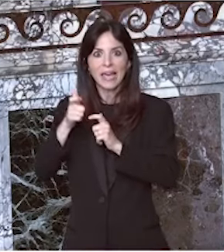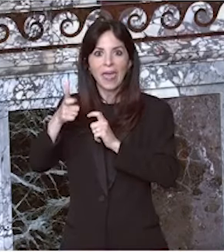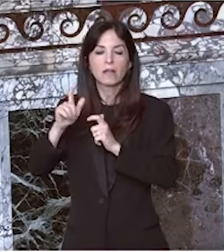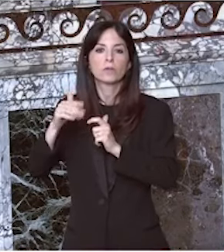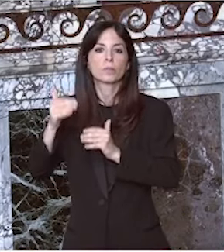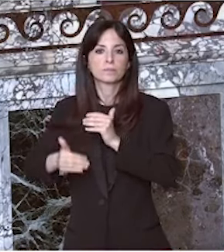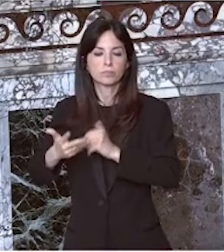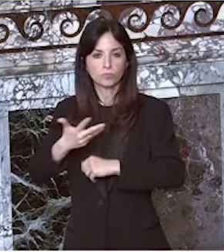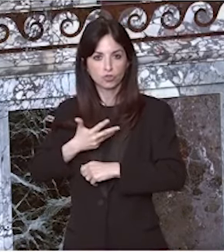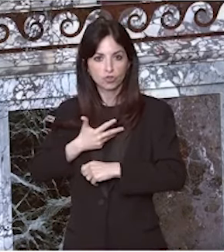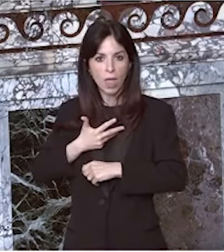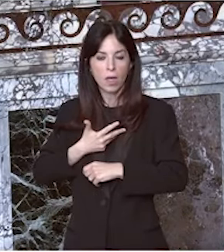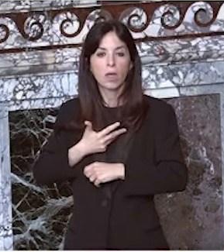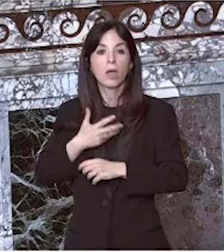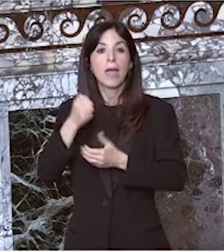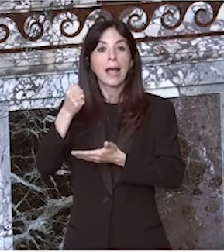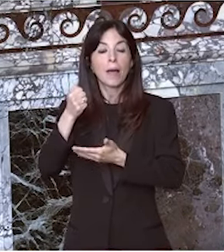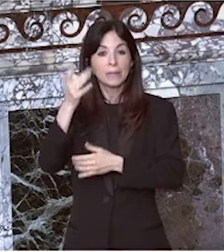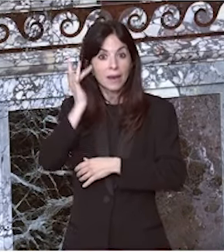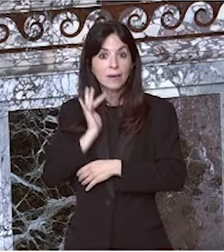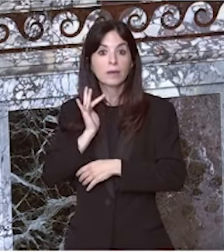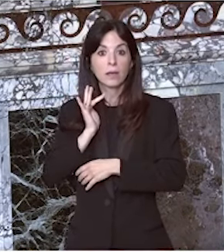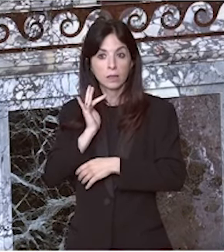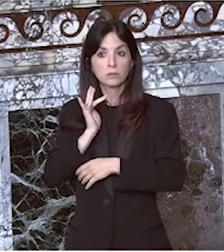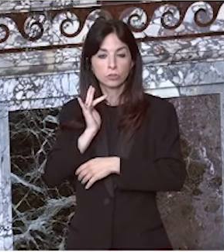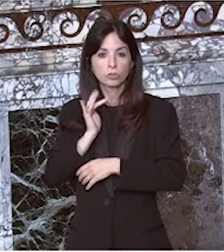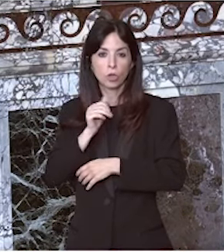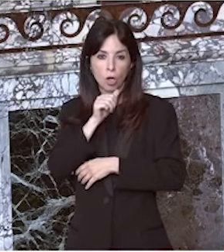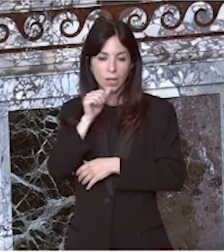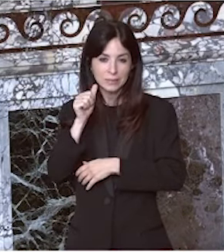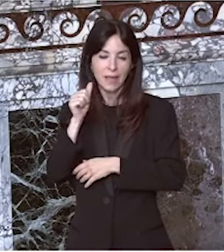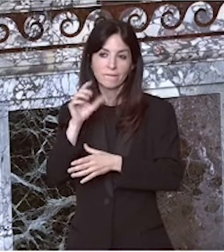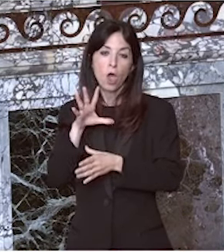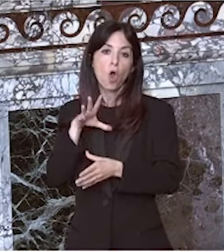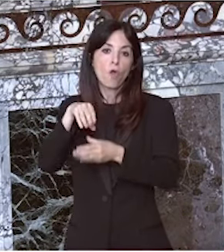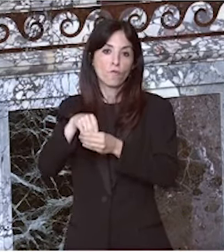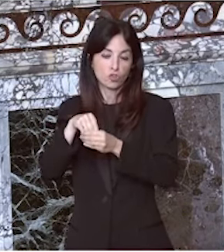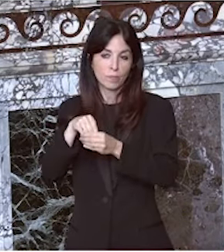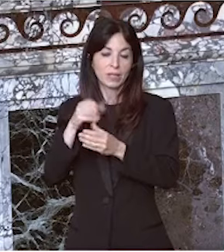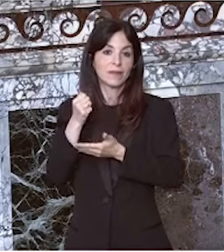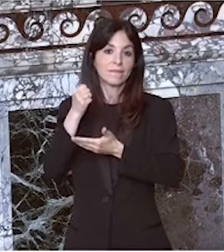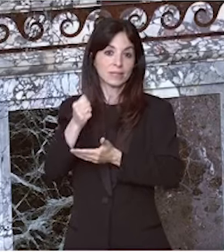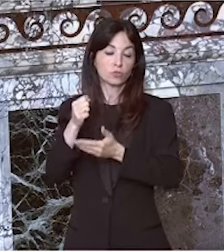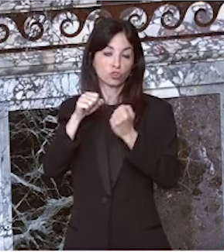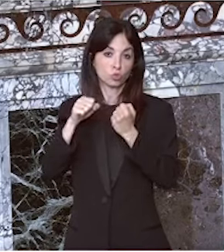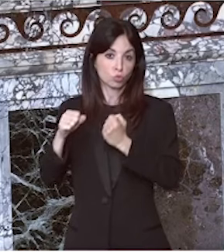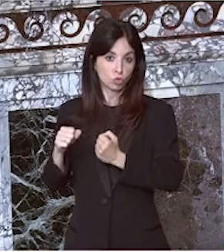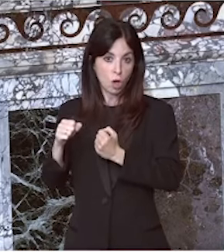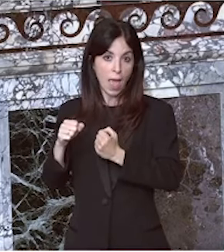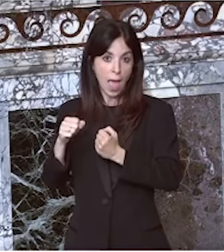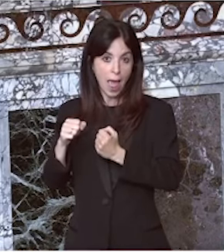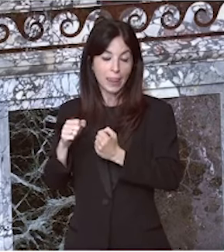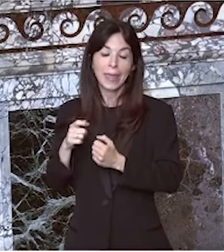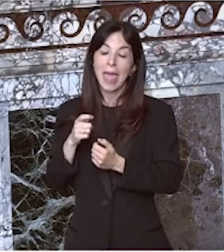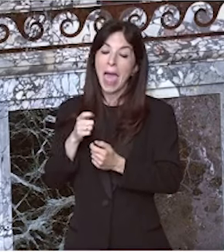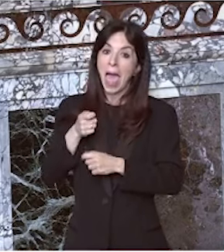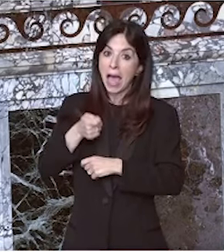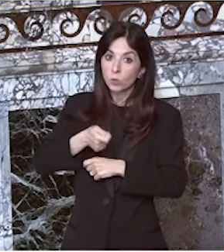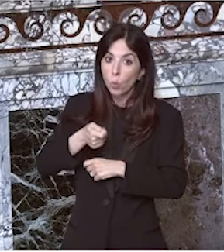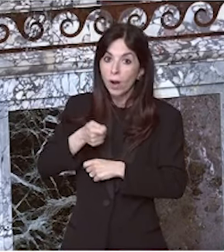venture capital trarrebbe beneficio da un maggiore coinvolgimento degli investitori istituzionali. Se assicurazioni e fondi